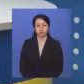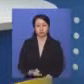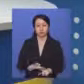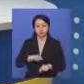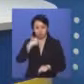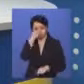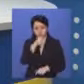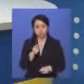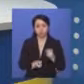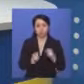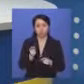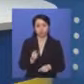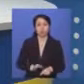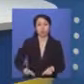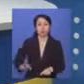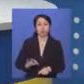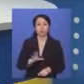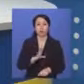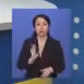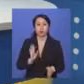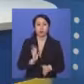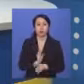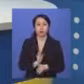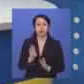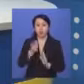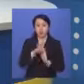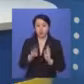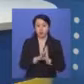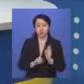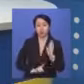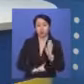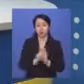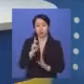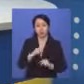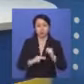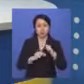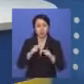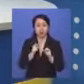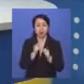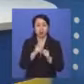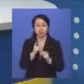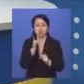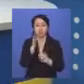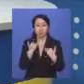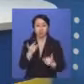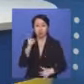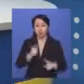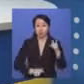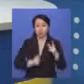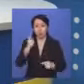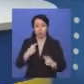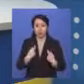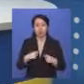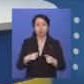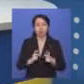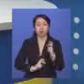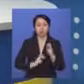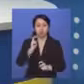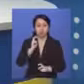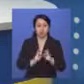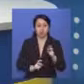этом году руководство области поставило перед собой амбициозную задачу – начать строительство 11 современных молочно-товарных